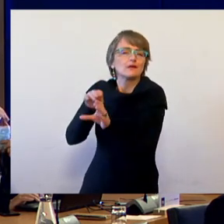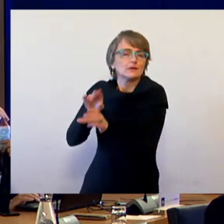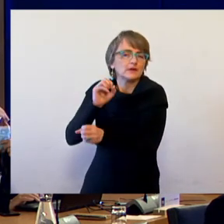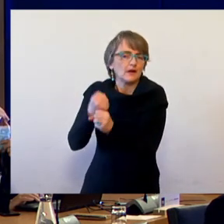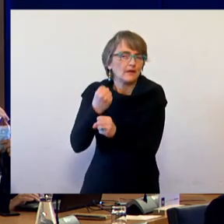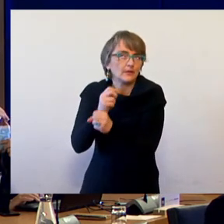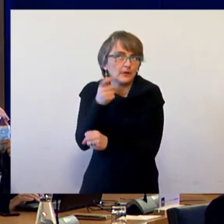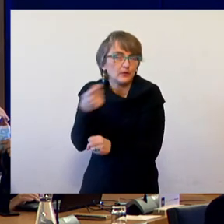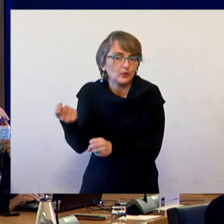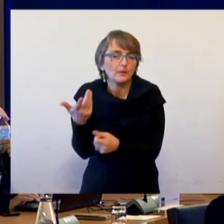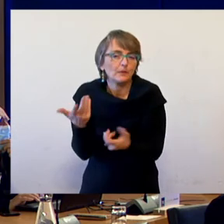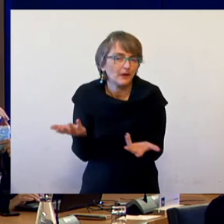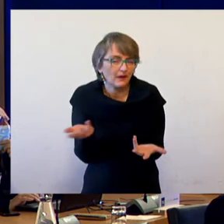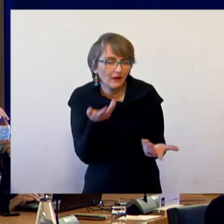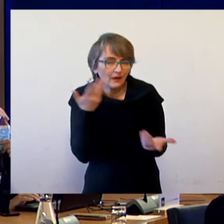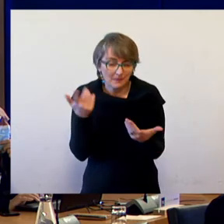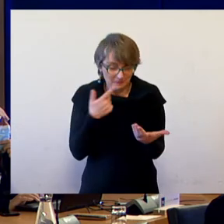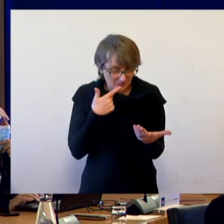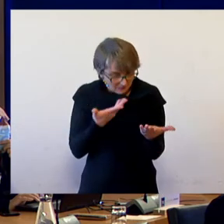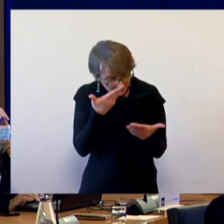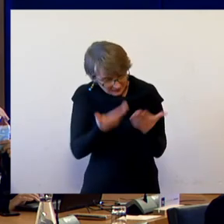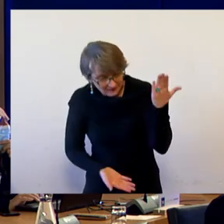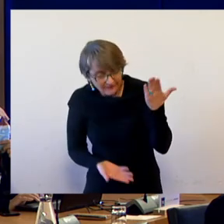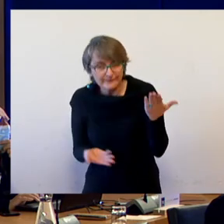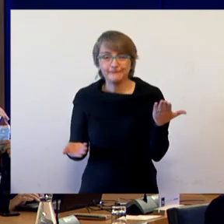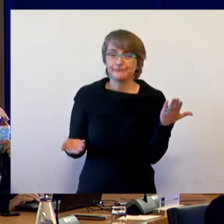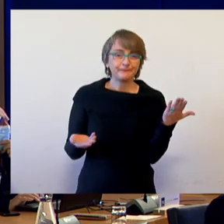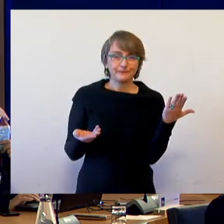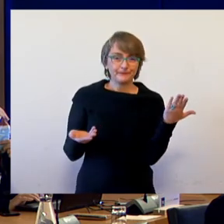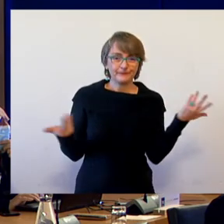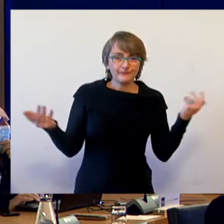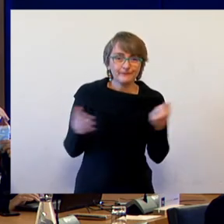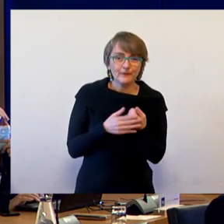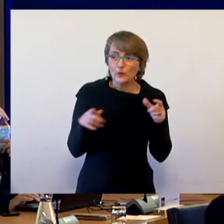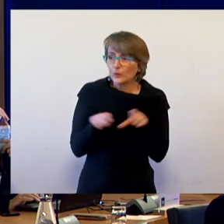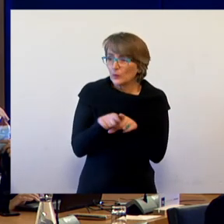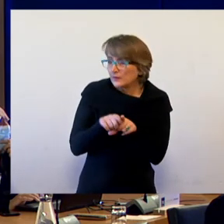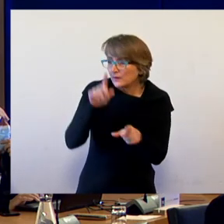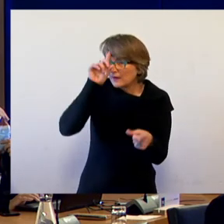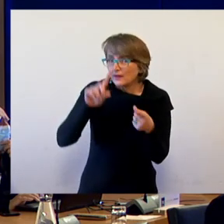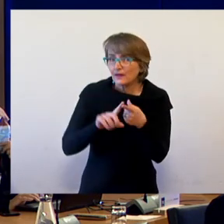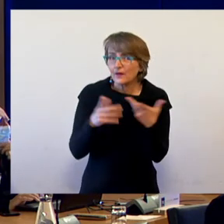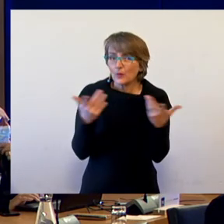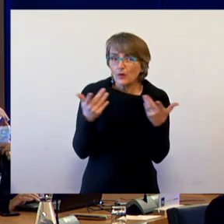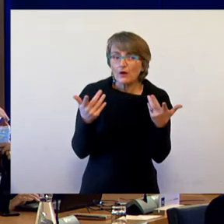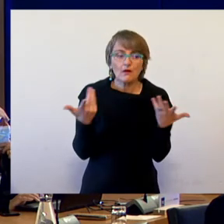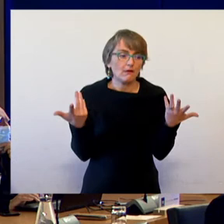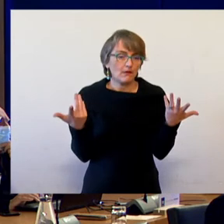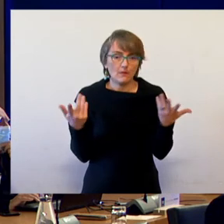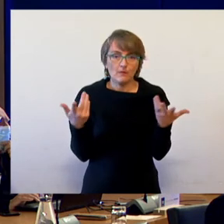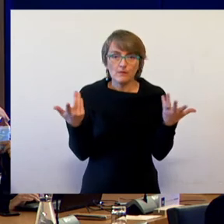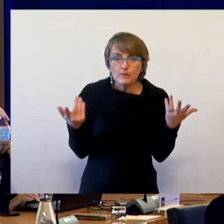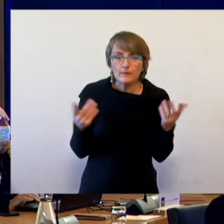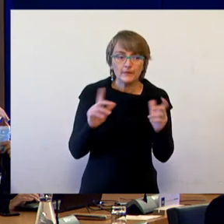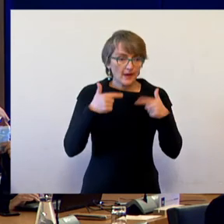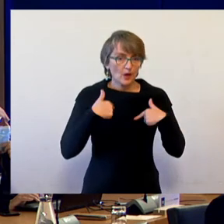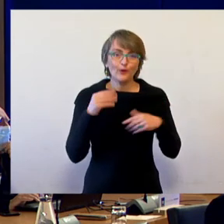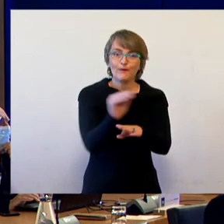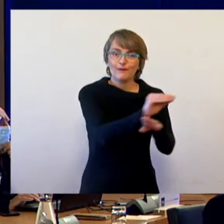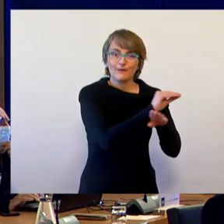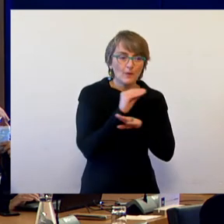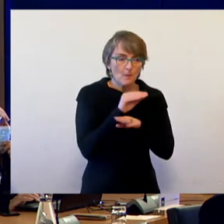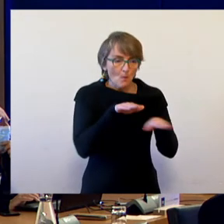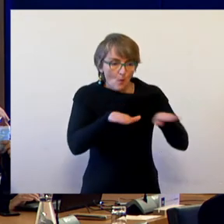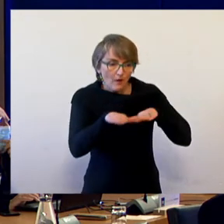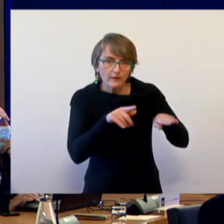pas, cette question-là n'est pas mise sur la table. Rien sur le fait qu'il y a un sujet dans notre ville sur les moyens que nous allouons aux écoles. Et